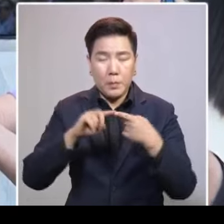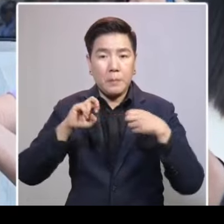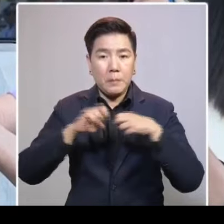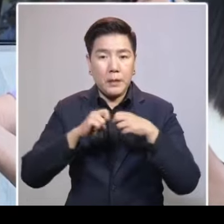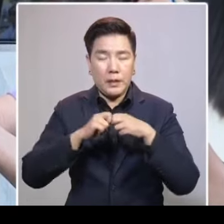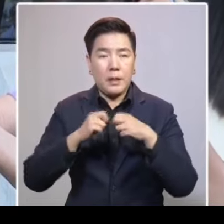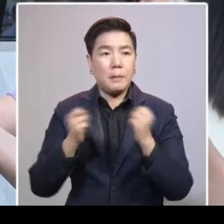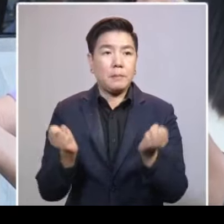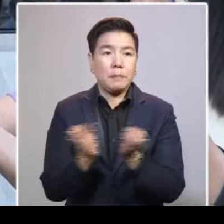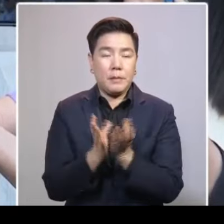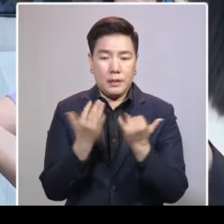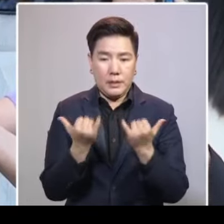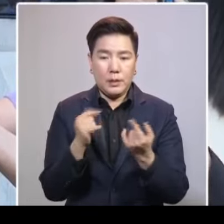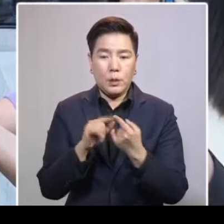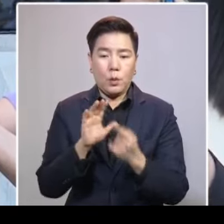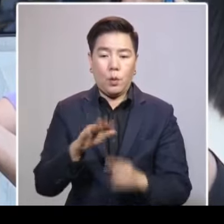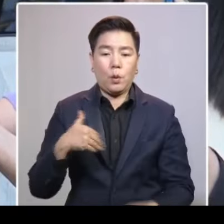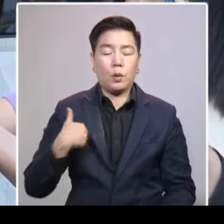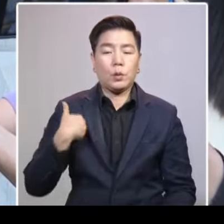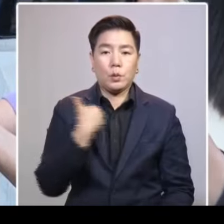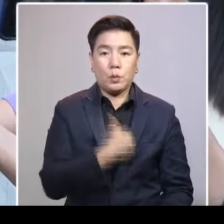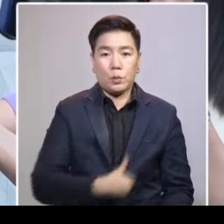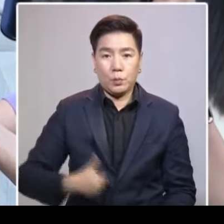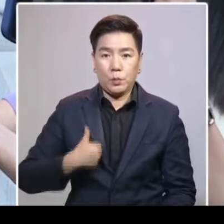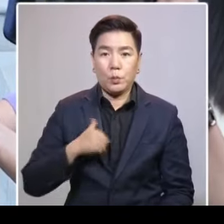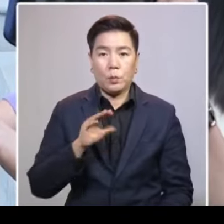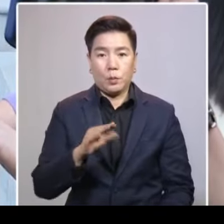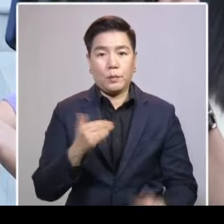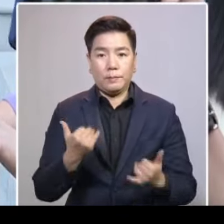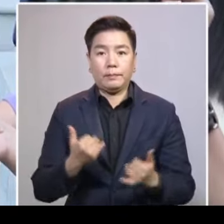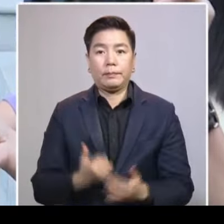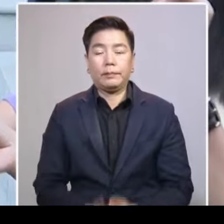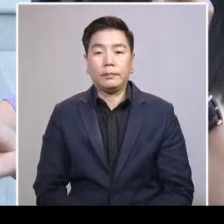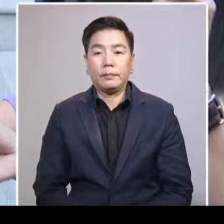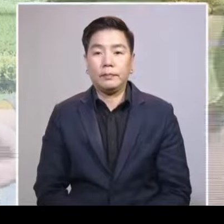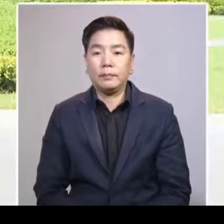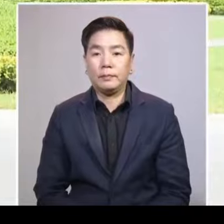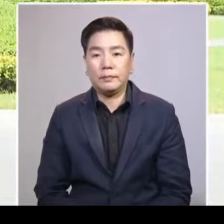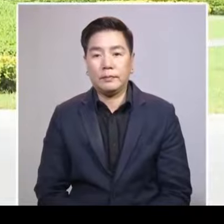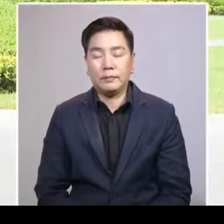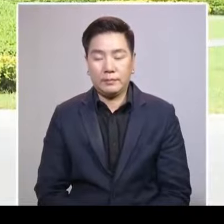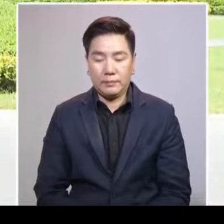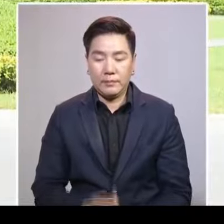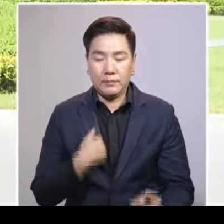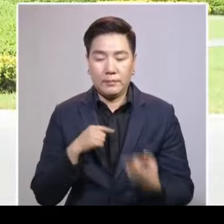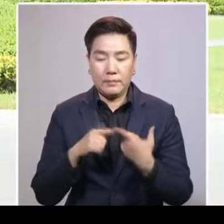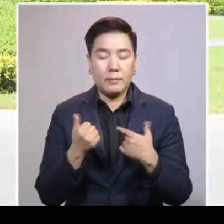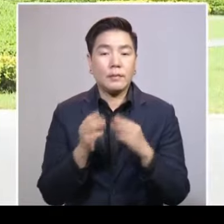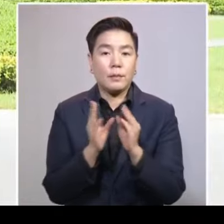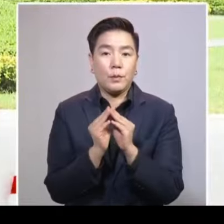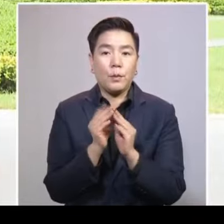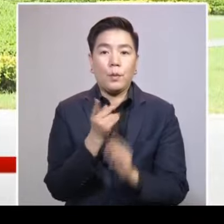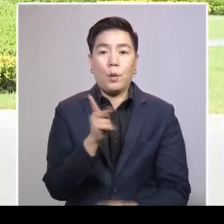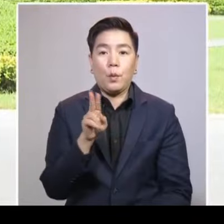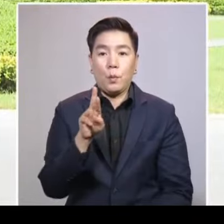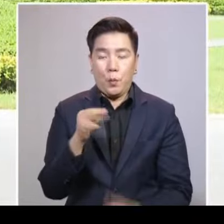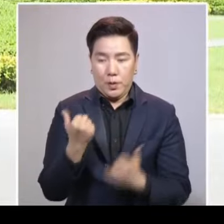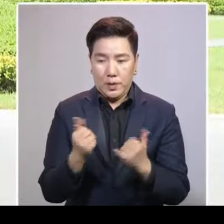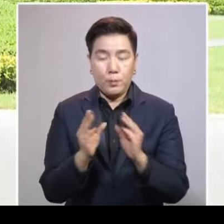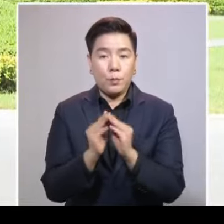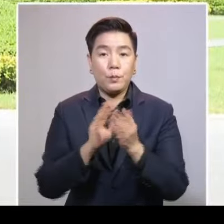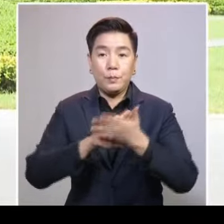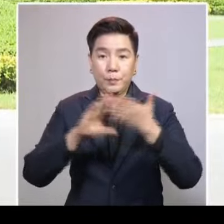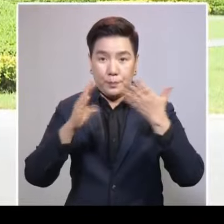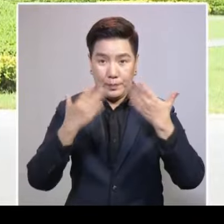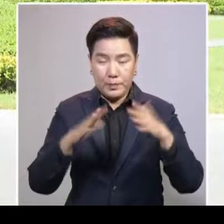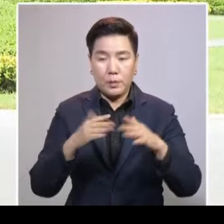าที่เกิดขึ้นกับสุขภาพของท่านนะครับ และในขณะนี้การประชุมคณะรัฐมนตรีได้เสร็จสิ้นลงแล้วนะครับโดยภายหลังการ